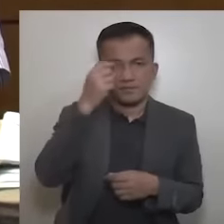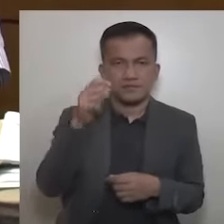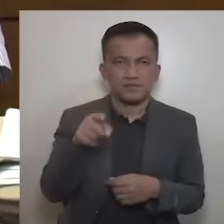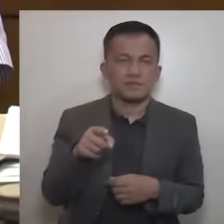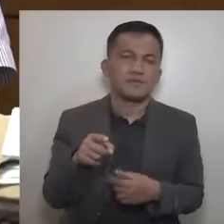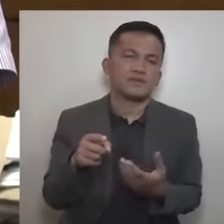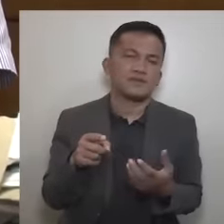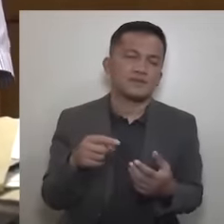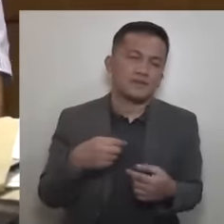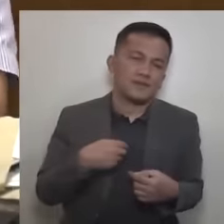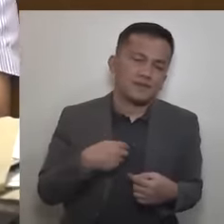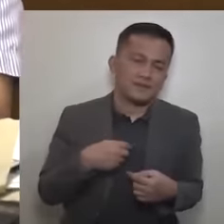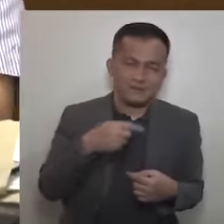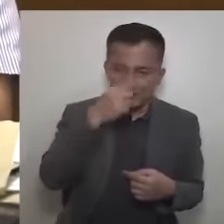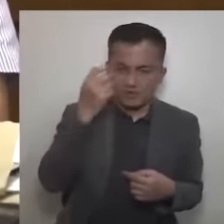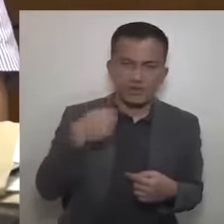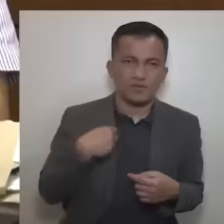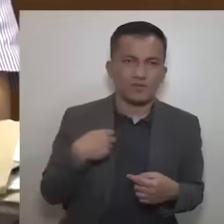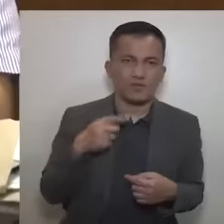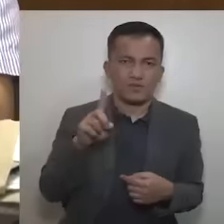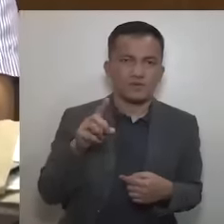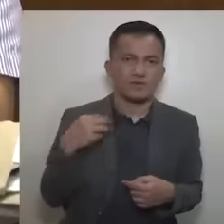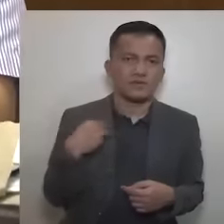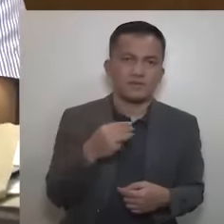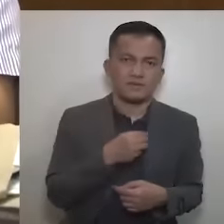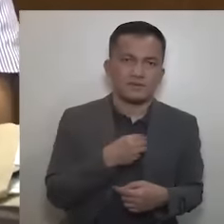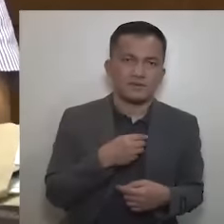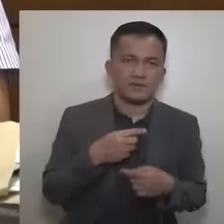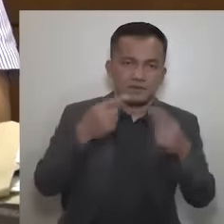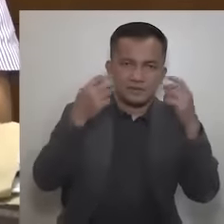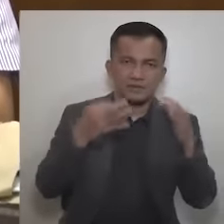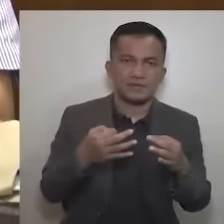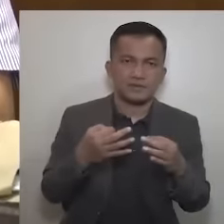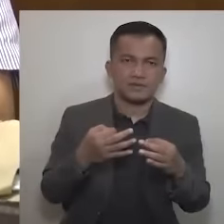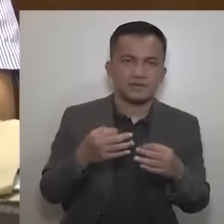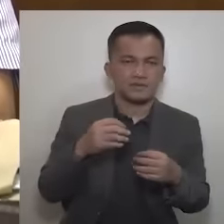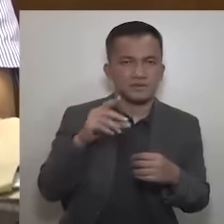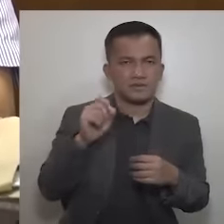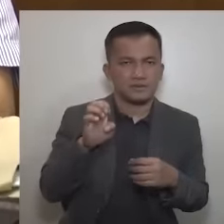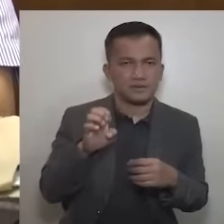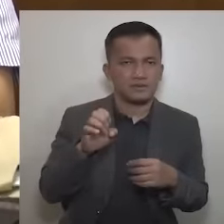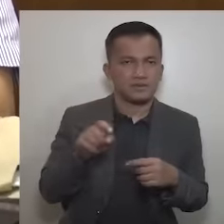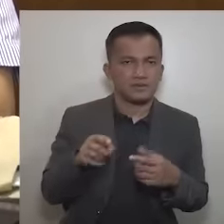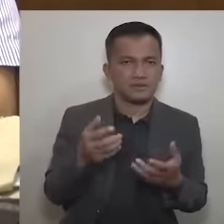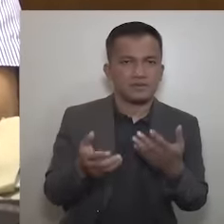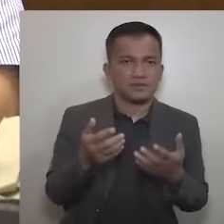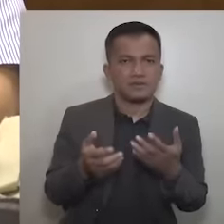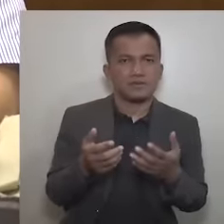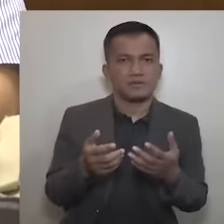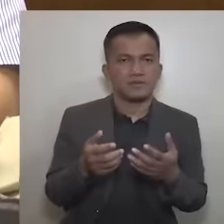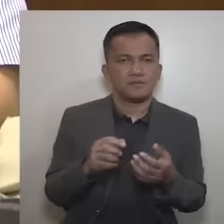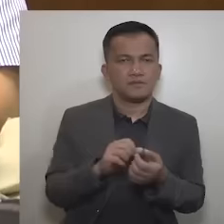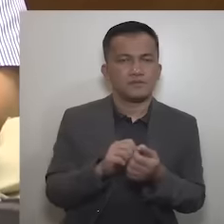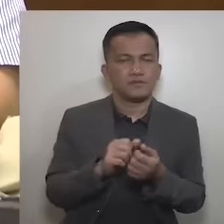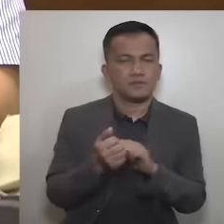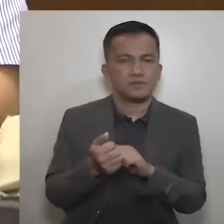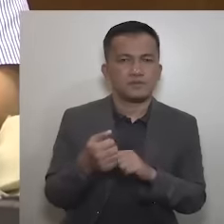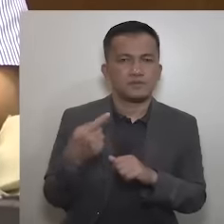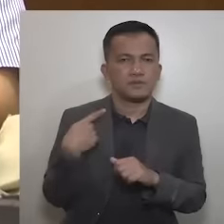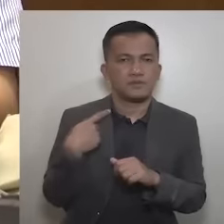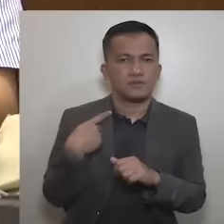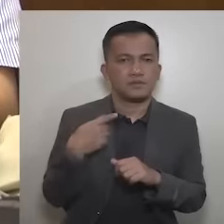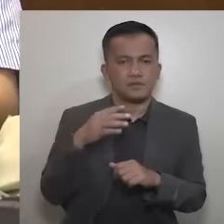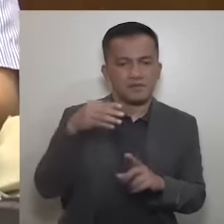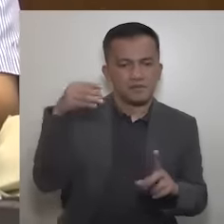that because I'm one of the members nga na will decide on this. So baka maging magkaroon naman ako